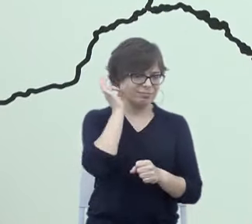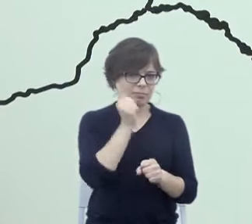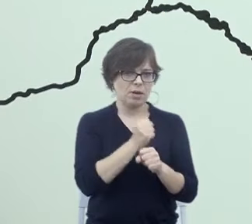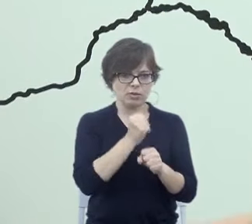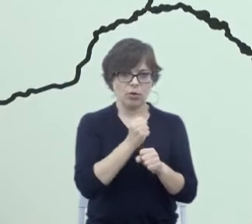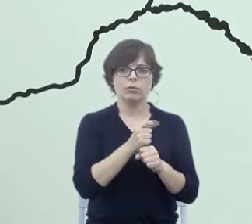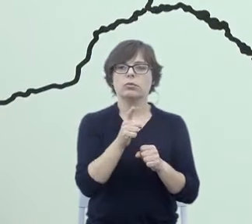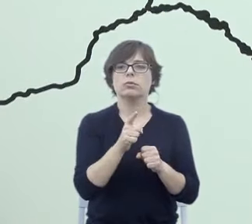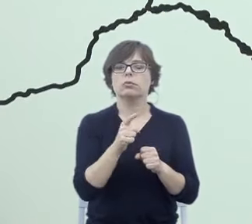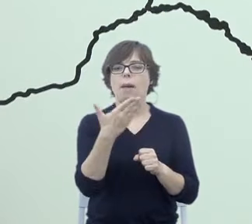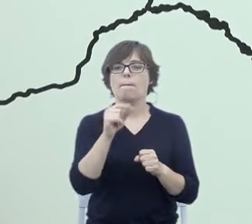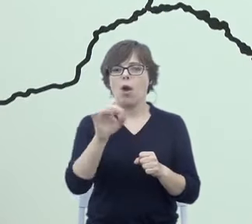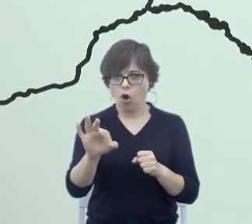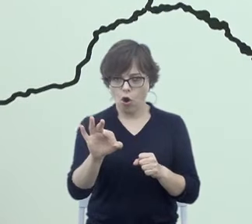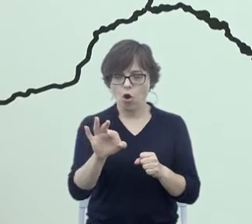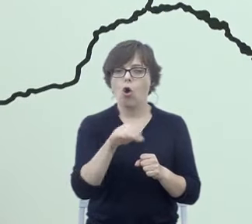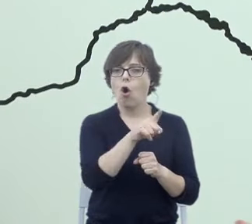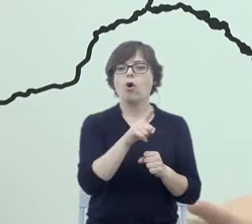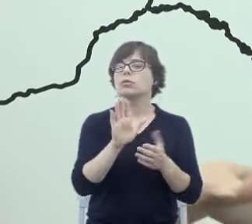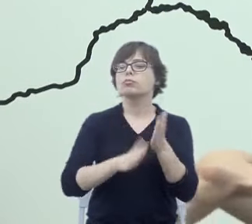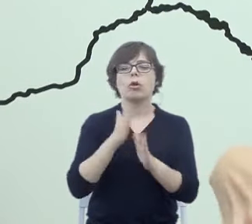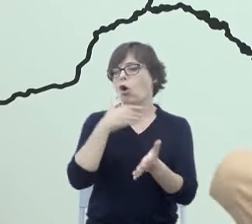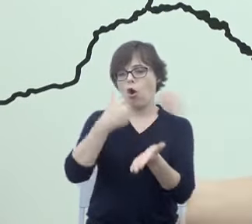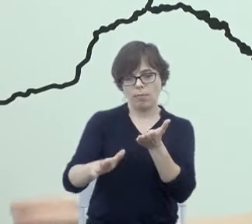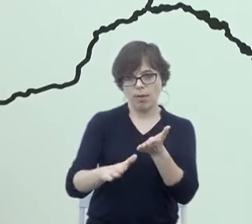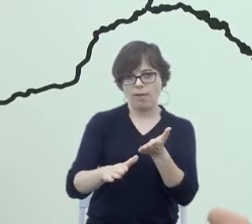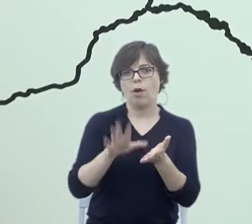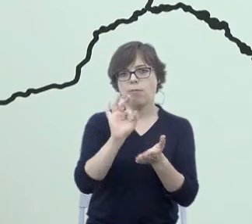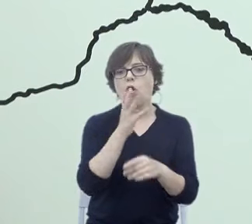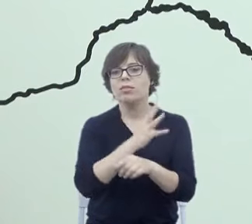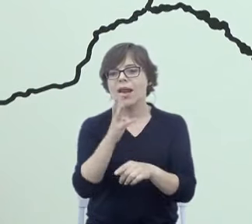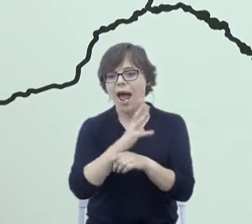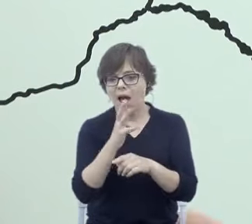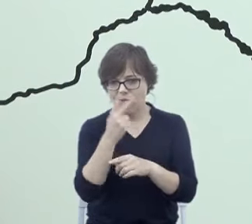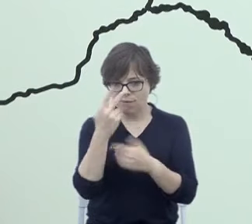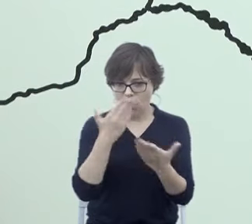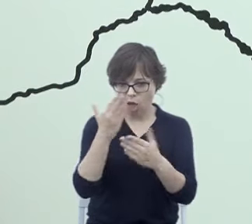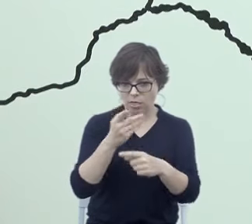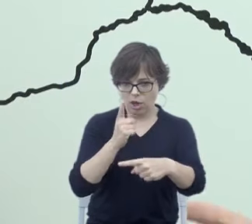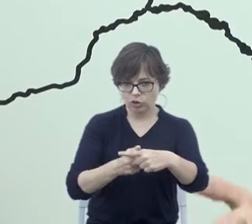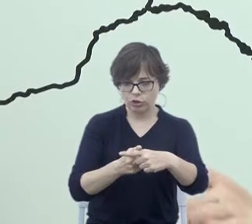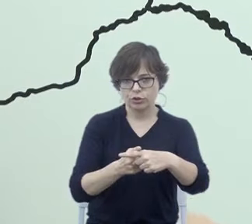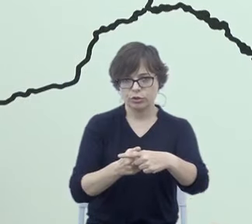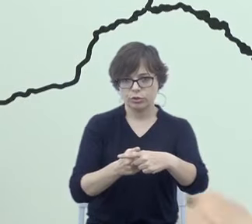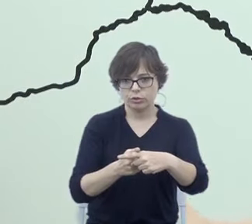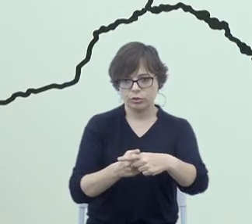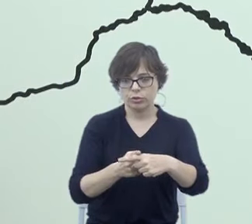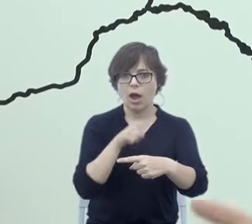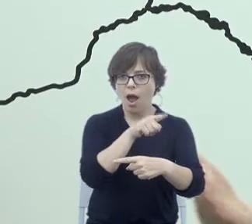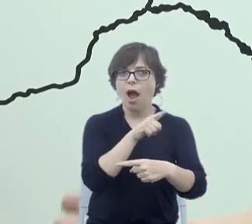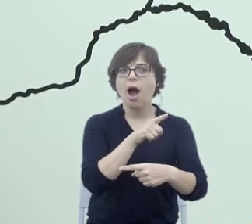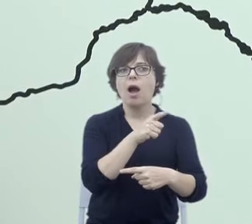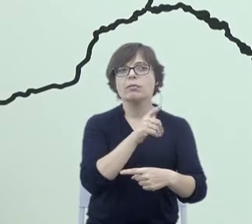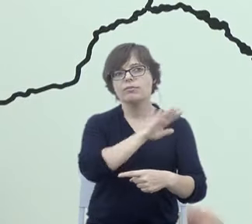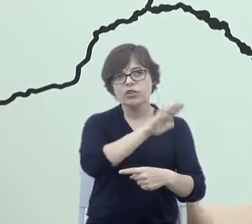służb oczyszczania miasta odmawia sprzątania, bo jakby trawa układa się w kształt krzyża, a w tym miejscu według świadectwa,